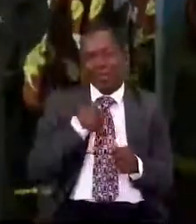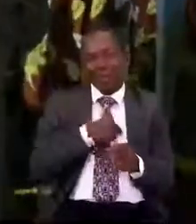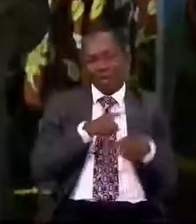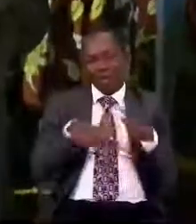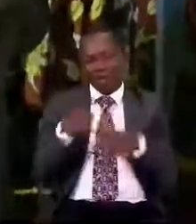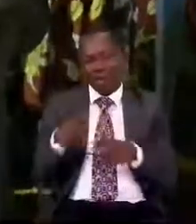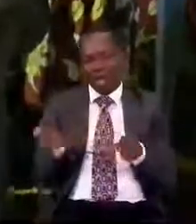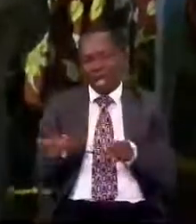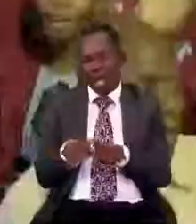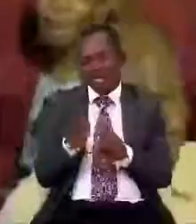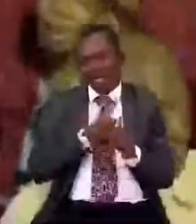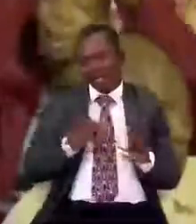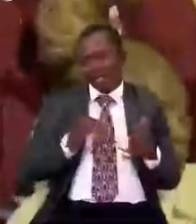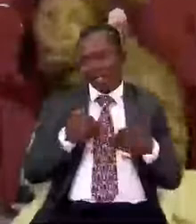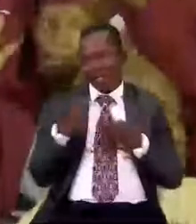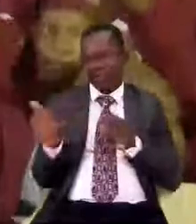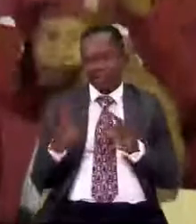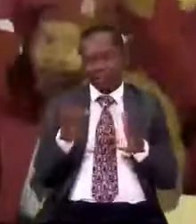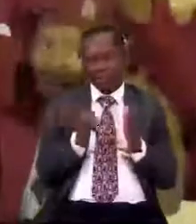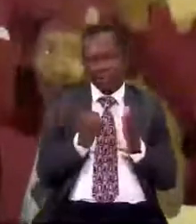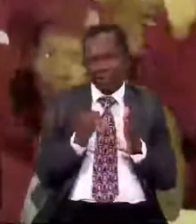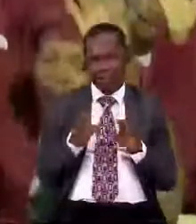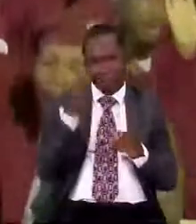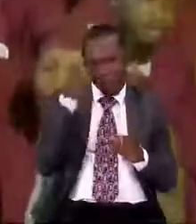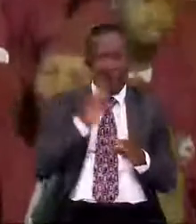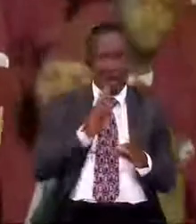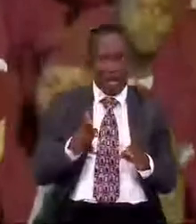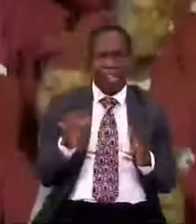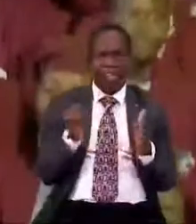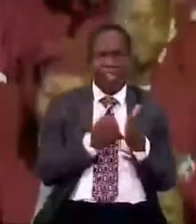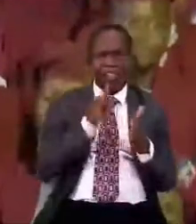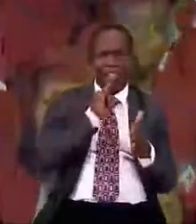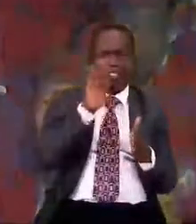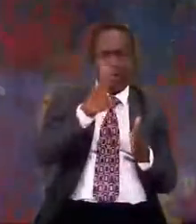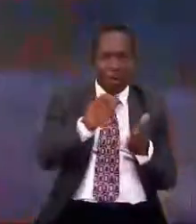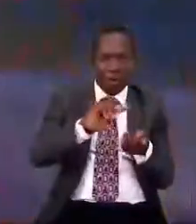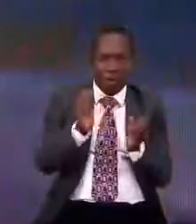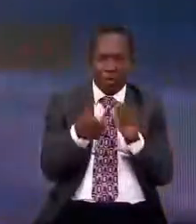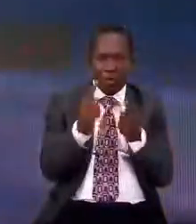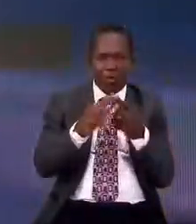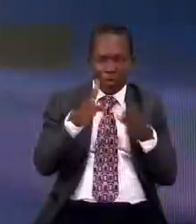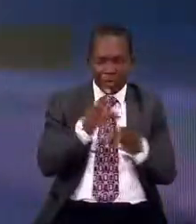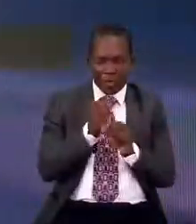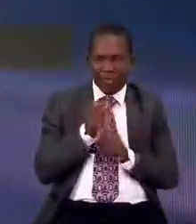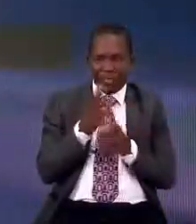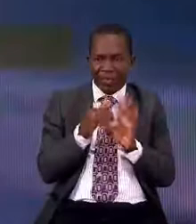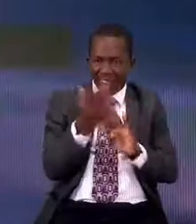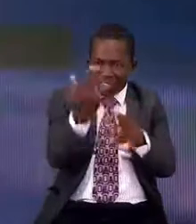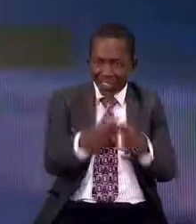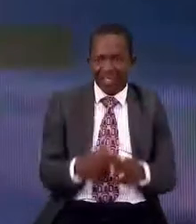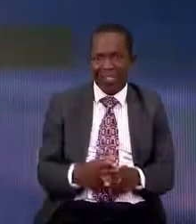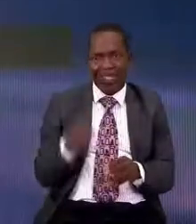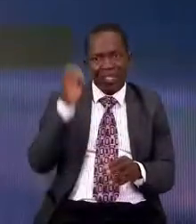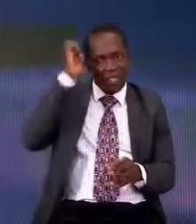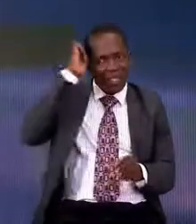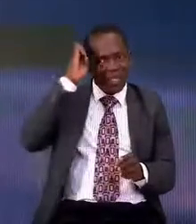Dieu le fera pour vous au nom de Jésus-Christ. Je vous l'ai dit, deux personnes,